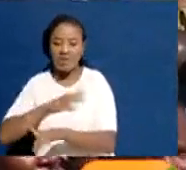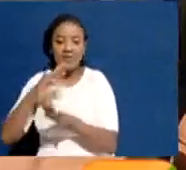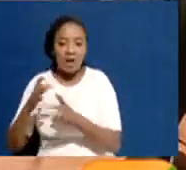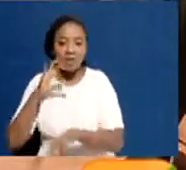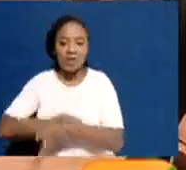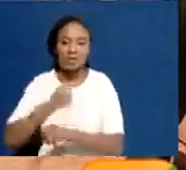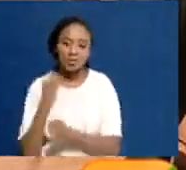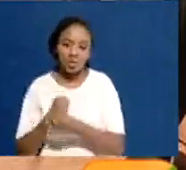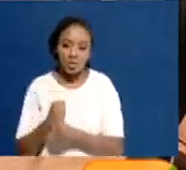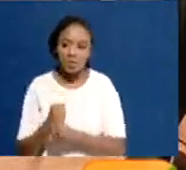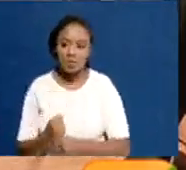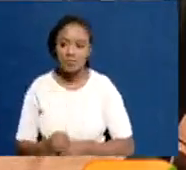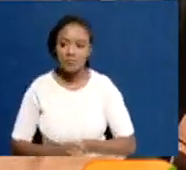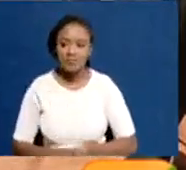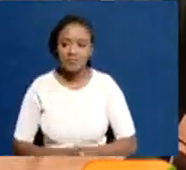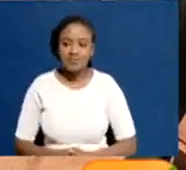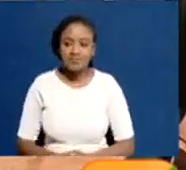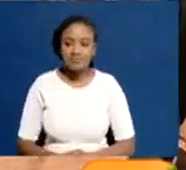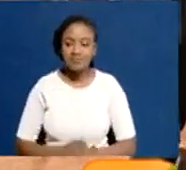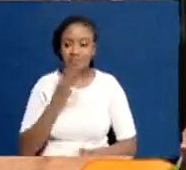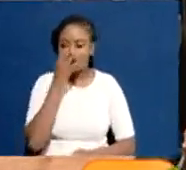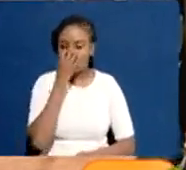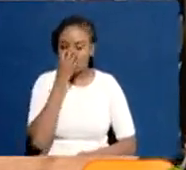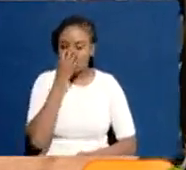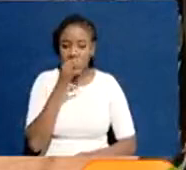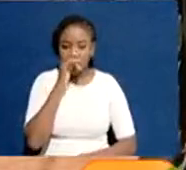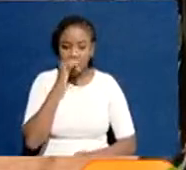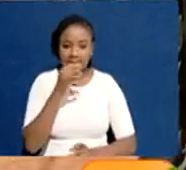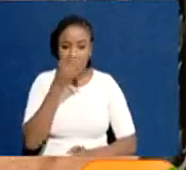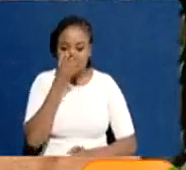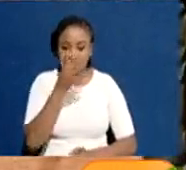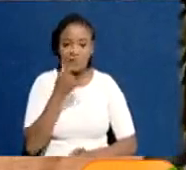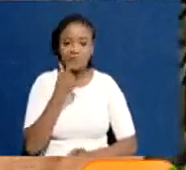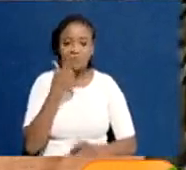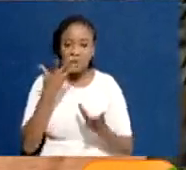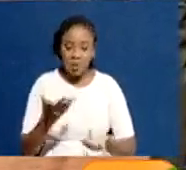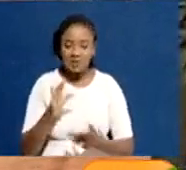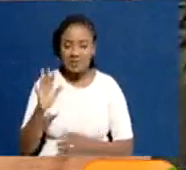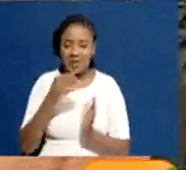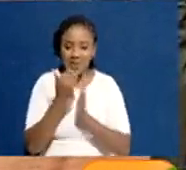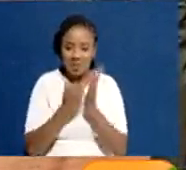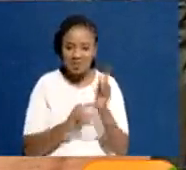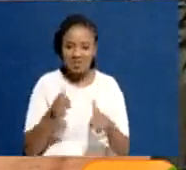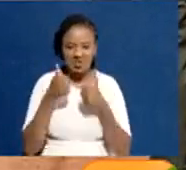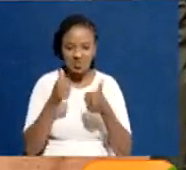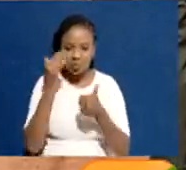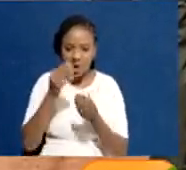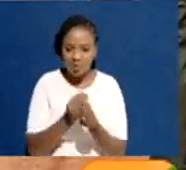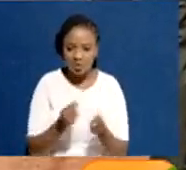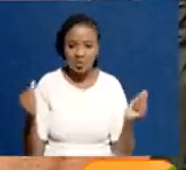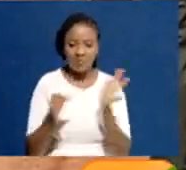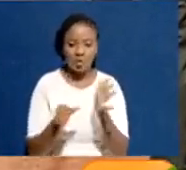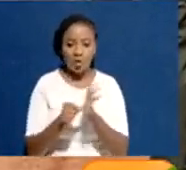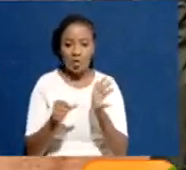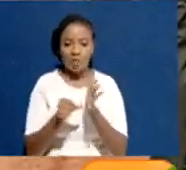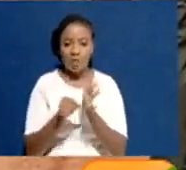na kazi. Rais William Ruto ameendelea kutetea mpango wake wa kujenga nyumba za bei nafuu akisema kuwa inasuluhisha shida ukosefu wa